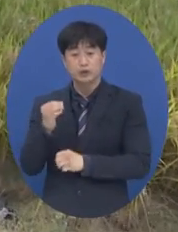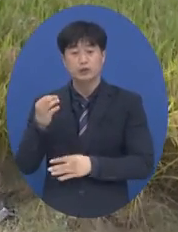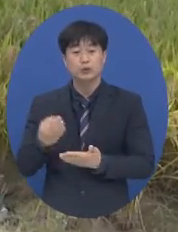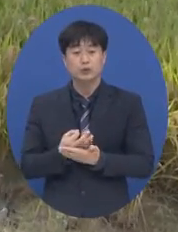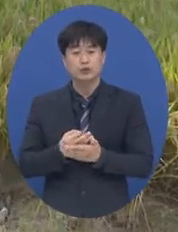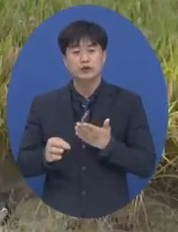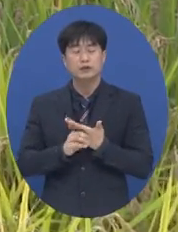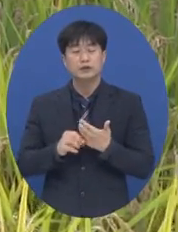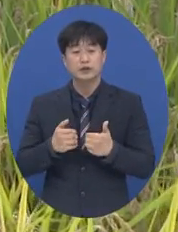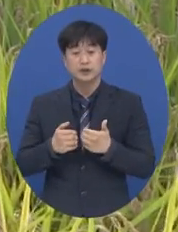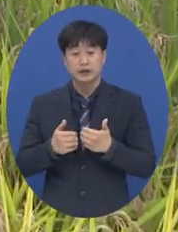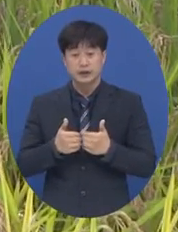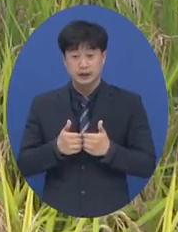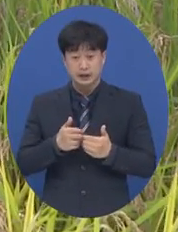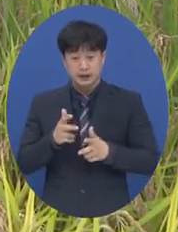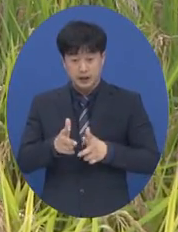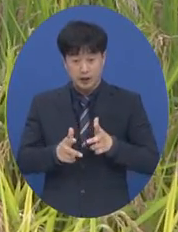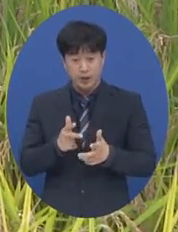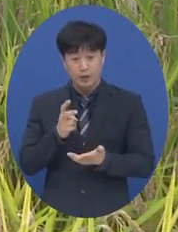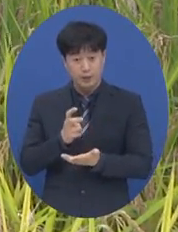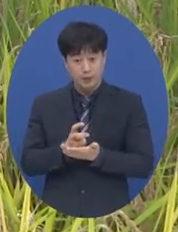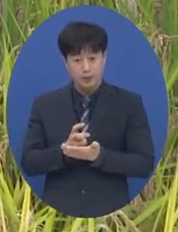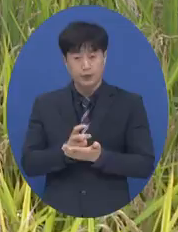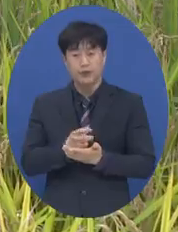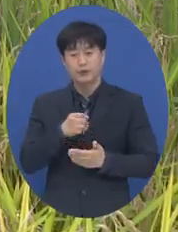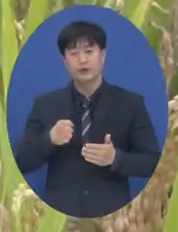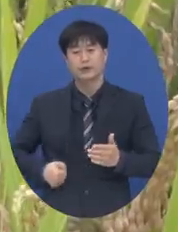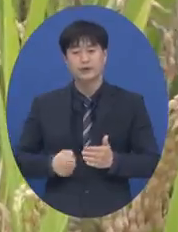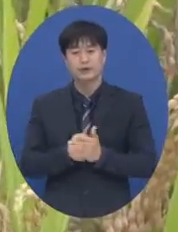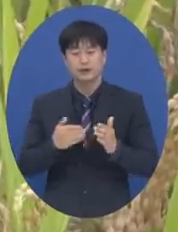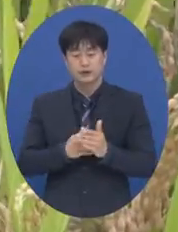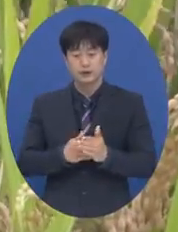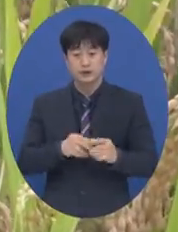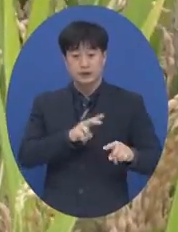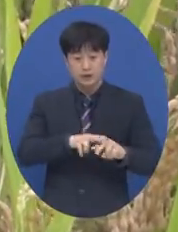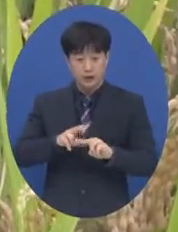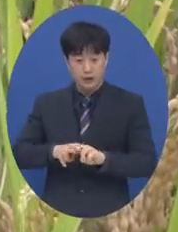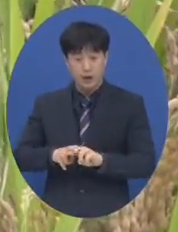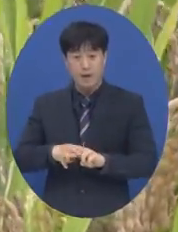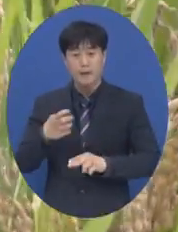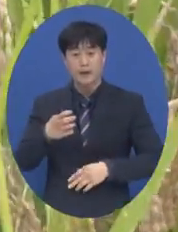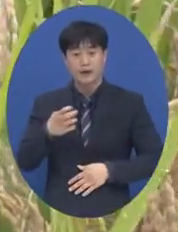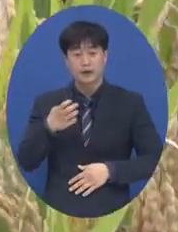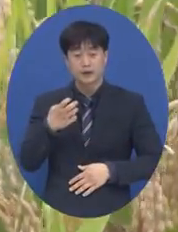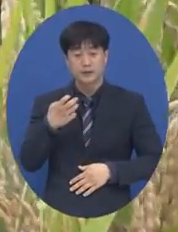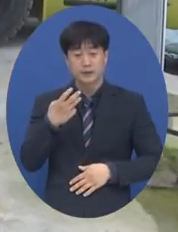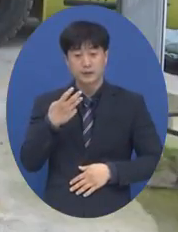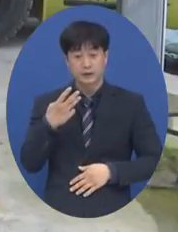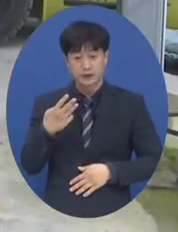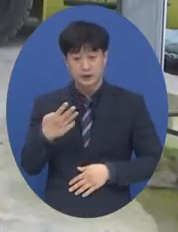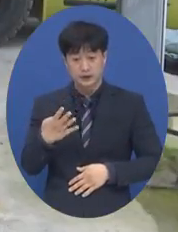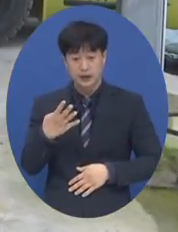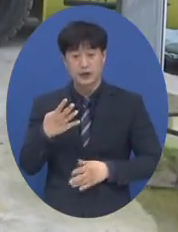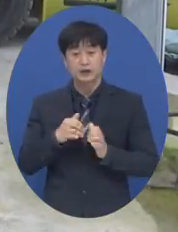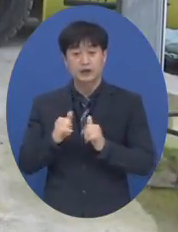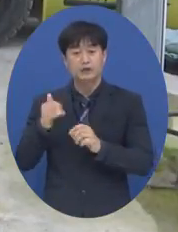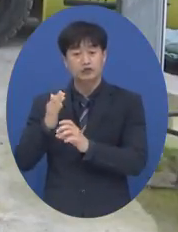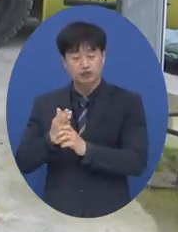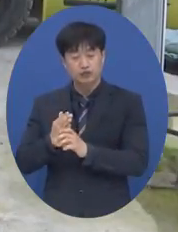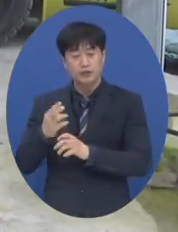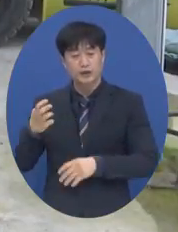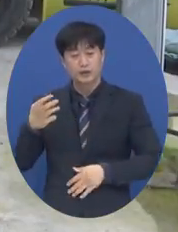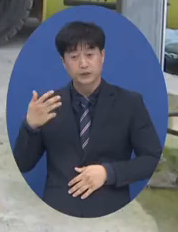기본소득 시범사업 조례안도 의결했습니다. 재석 의원 84명 중 83명 찬성, 기권